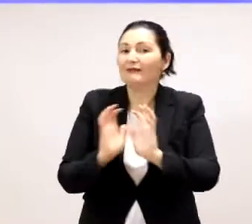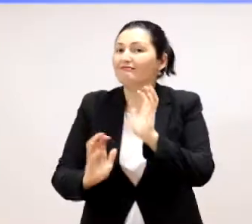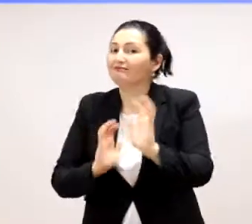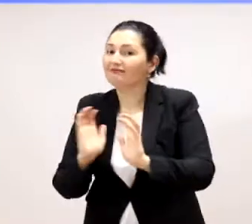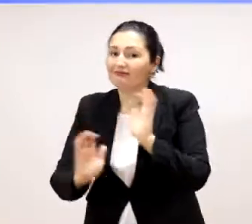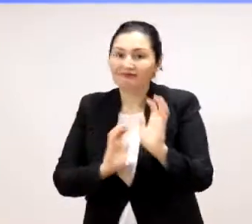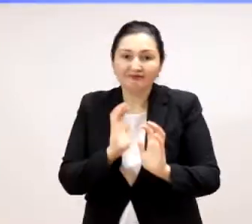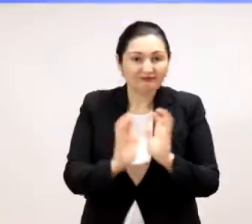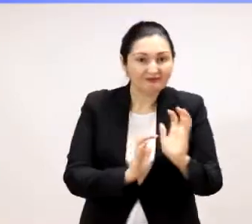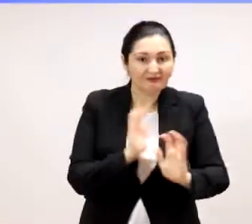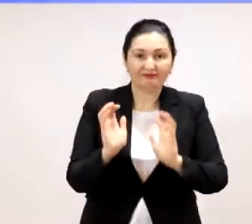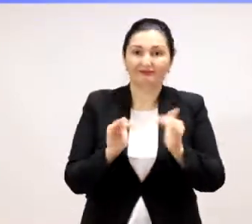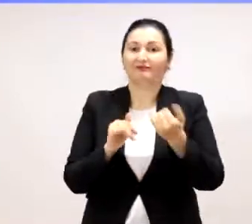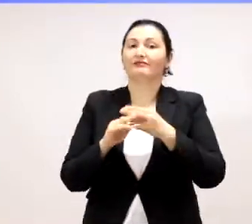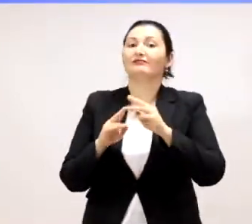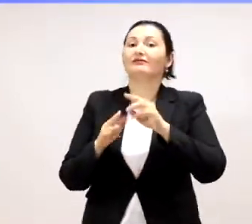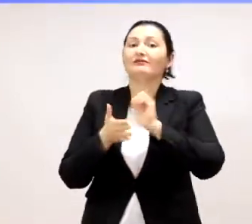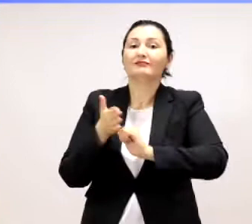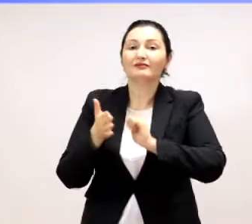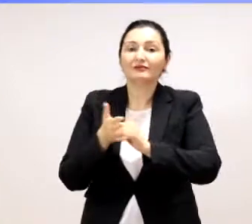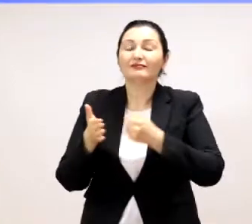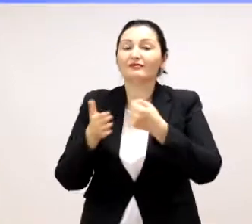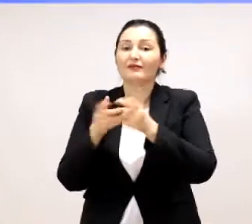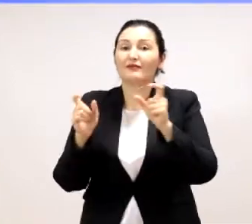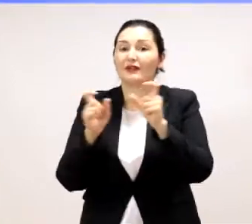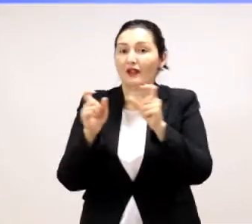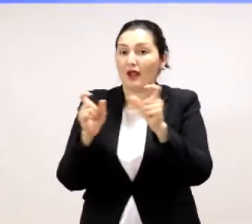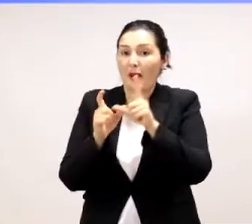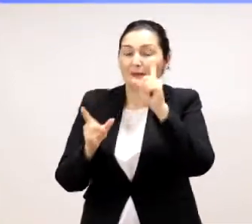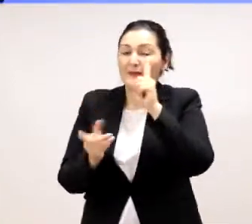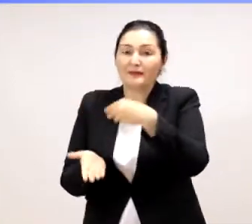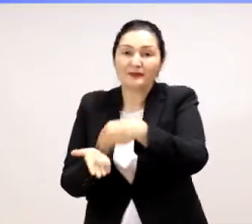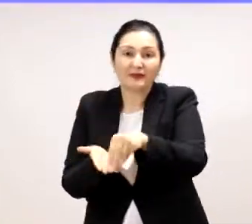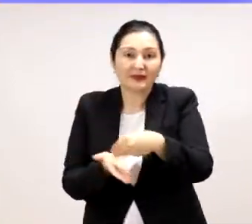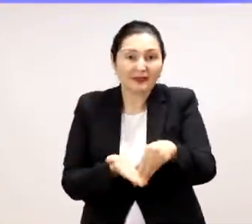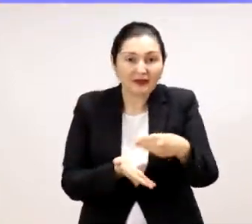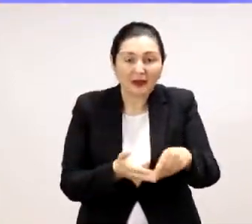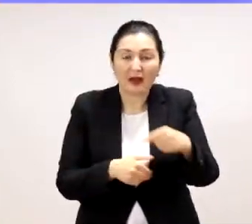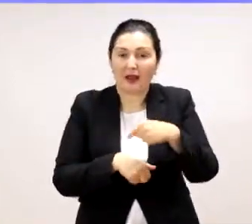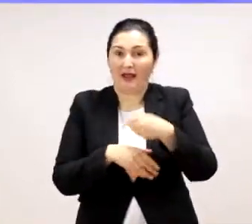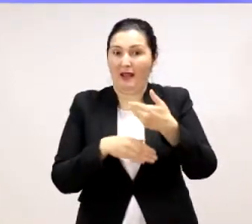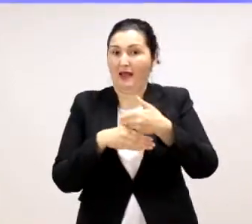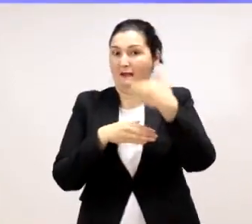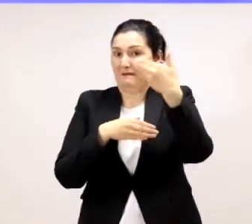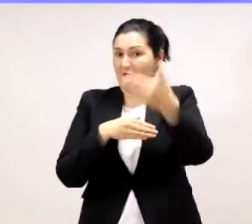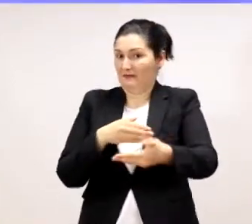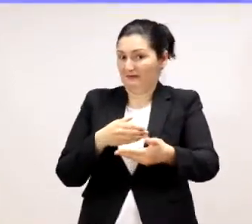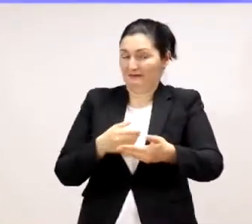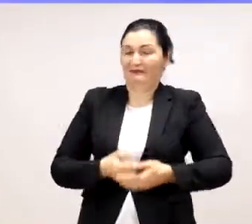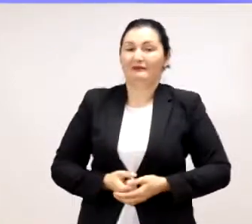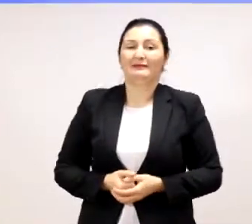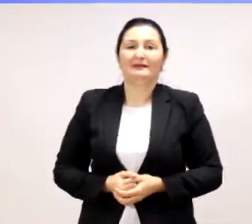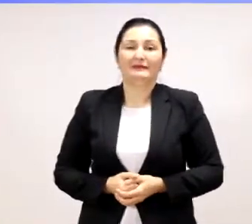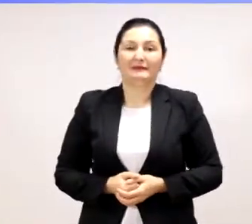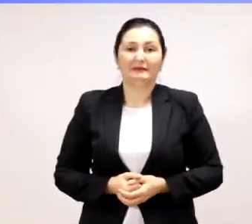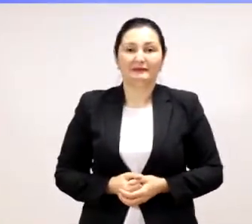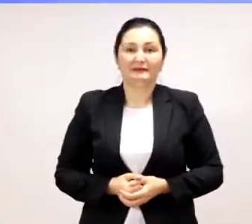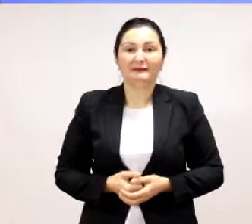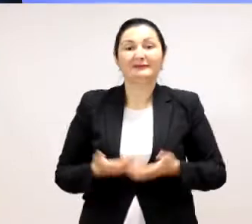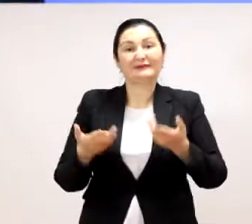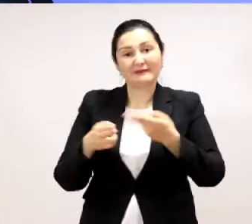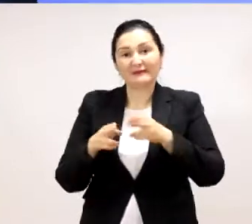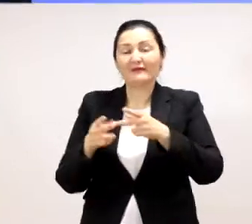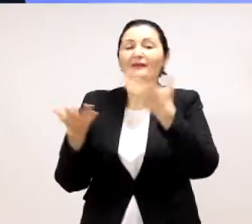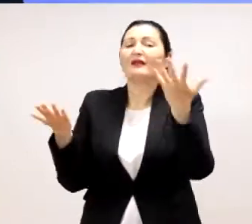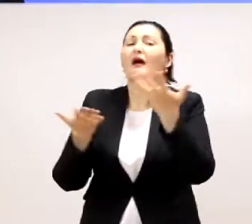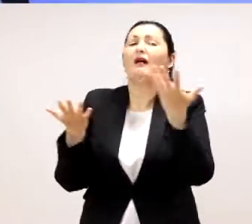شویم. از این سبب تو از مغازه گلدان خریدم که دیر شد. انا معلمه جان،